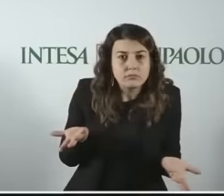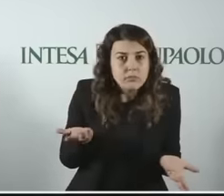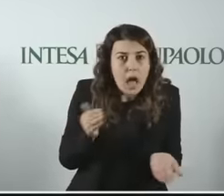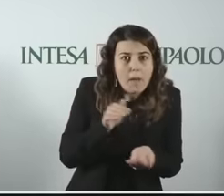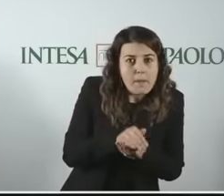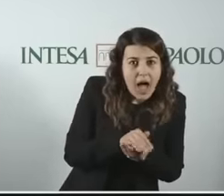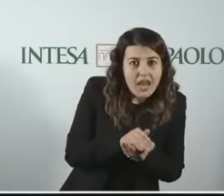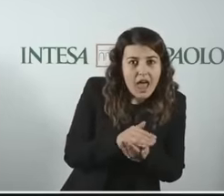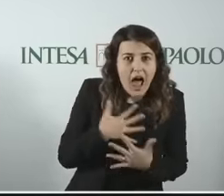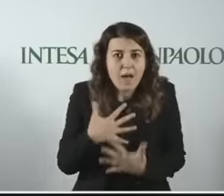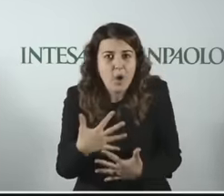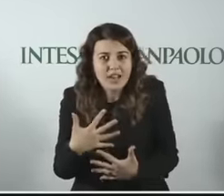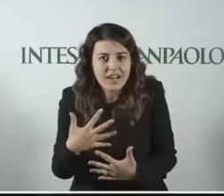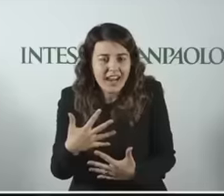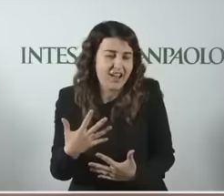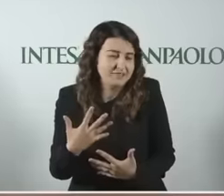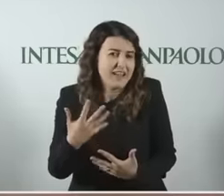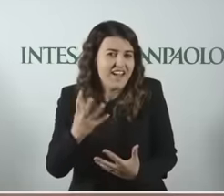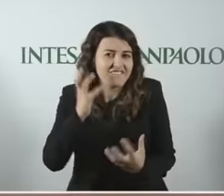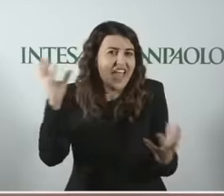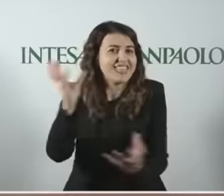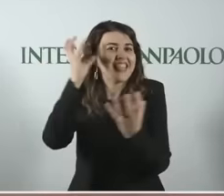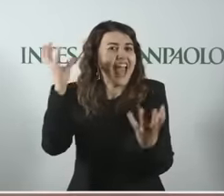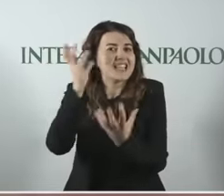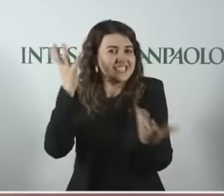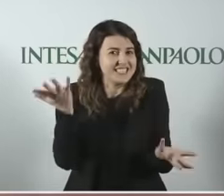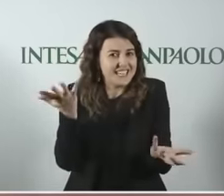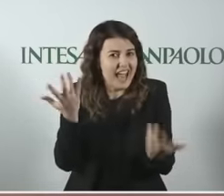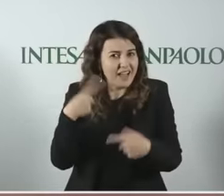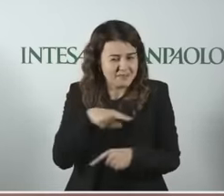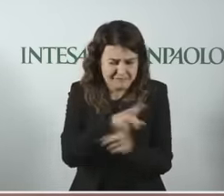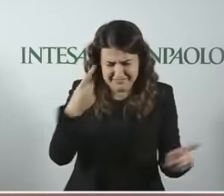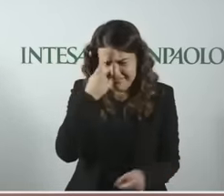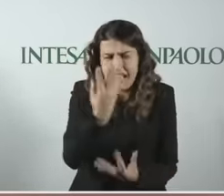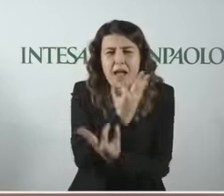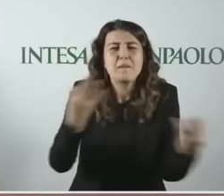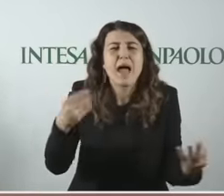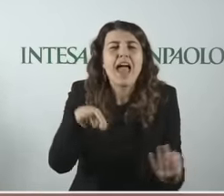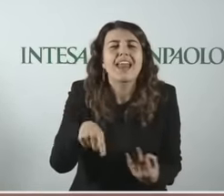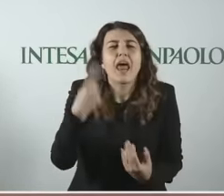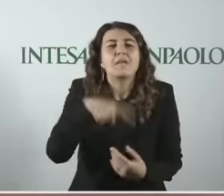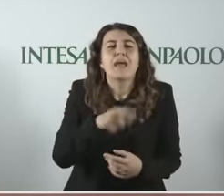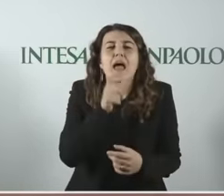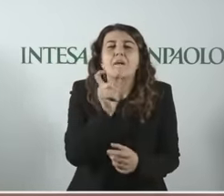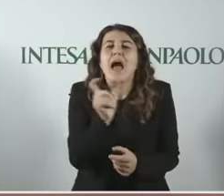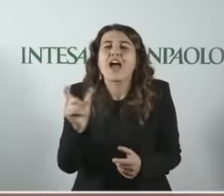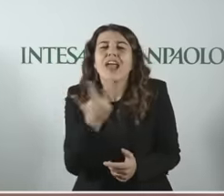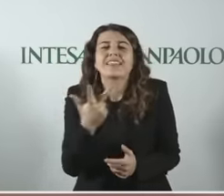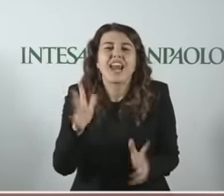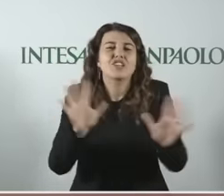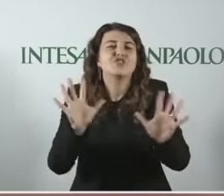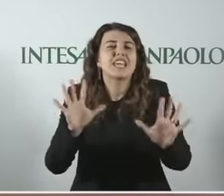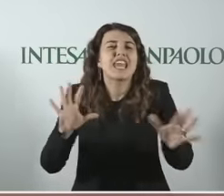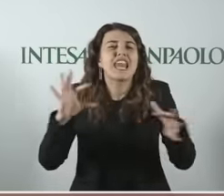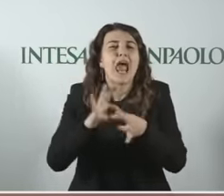Pane amore e fantasia dai fantastico lo sapete quasi tutti è uno dei grandi classici del cinema italiano